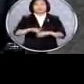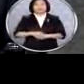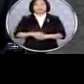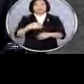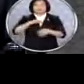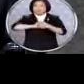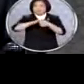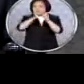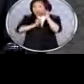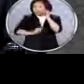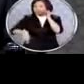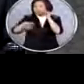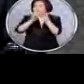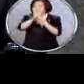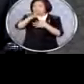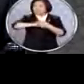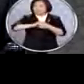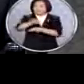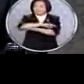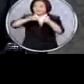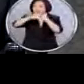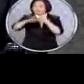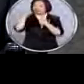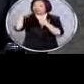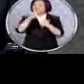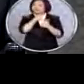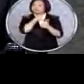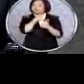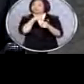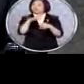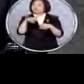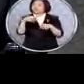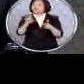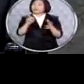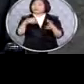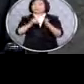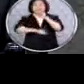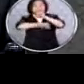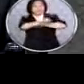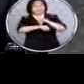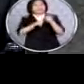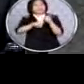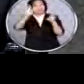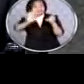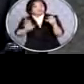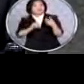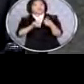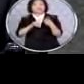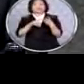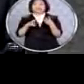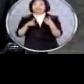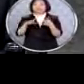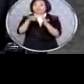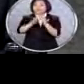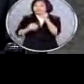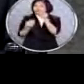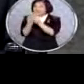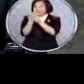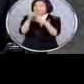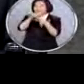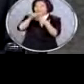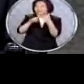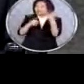的策略性的产业，尤其是结合我所说的生活生态生产的三生产业，